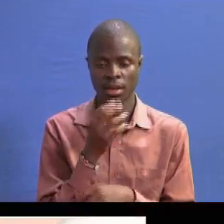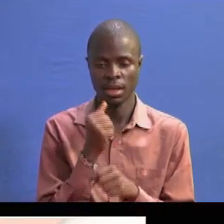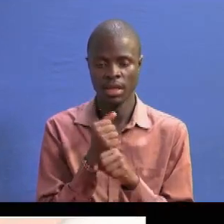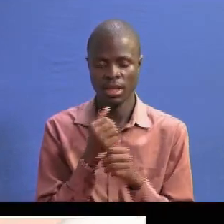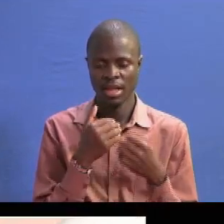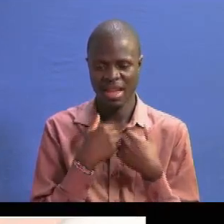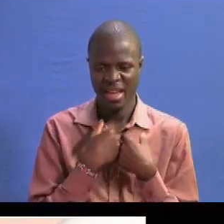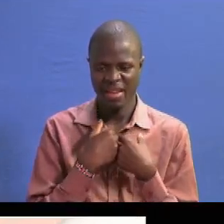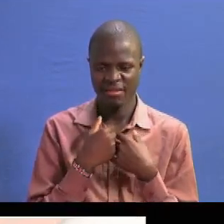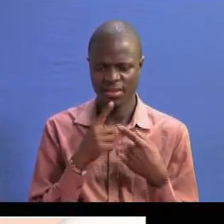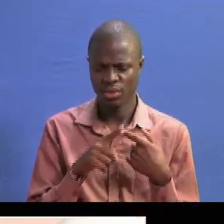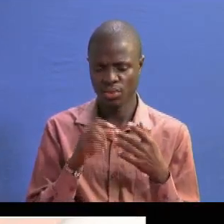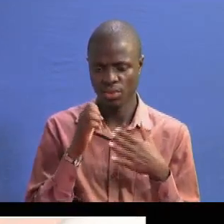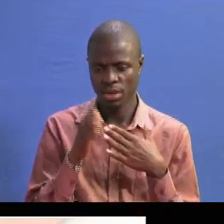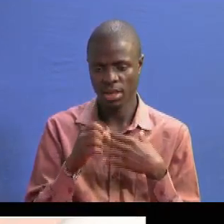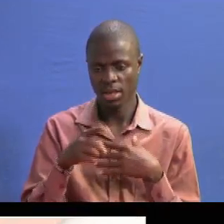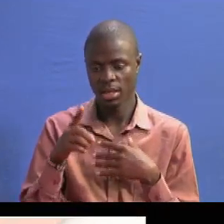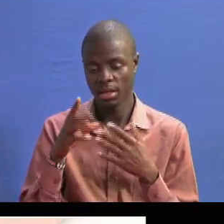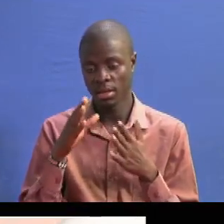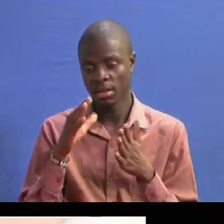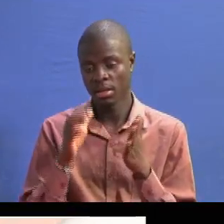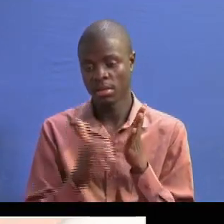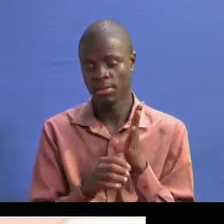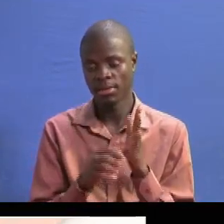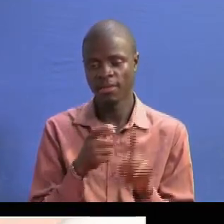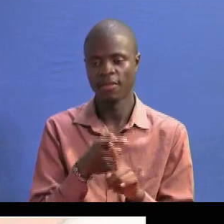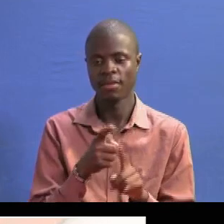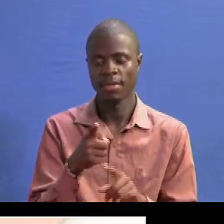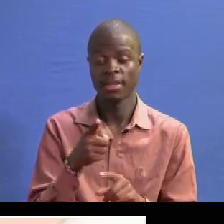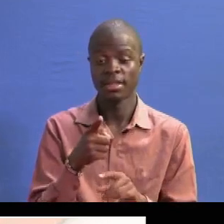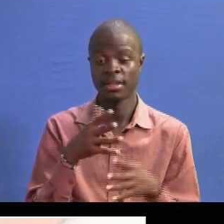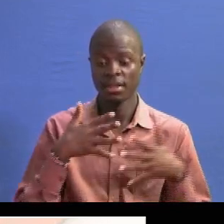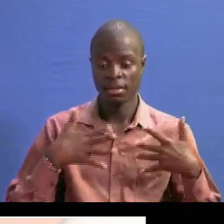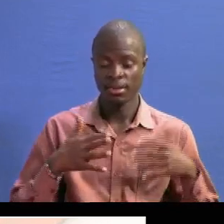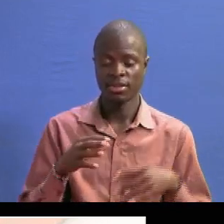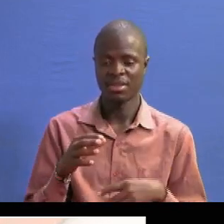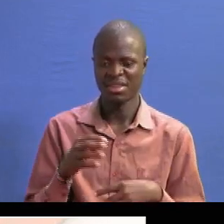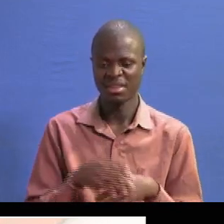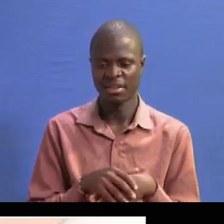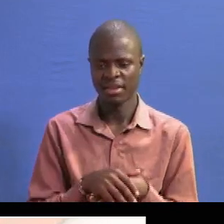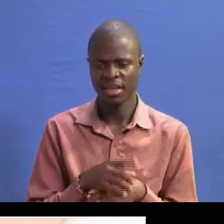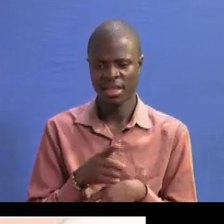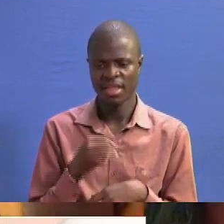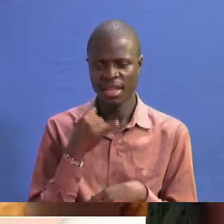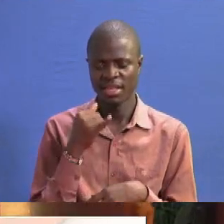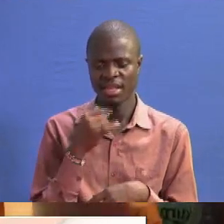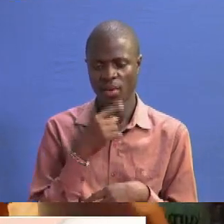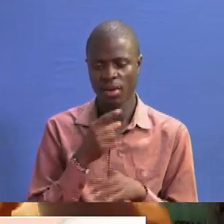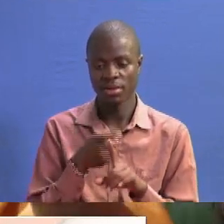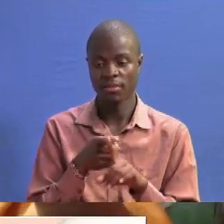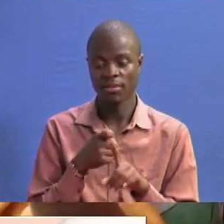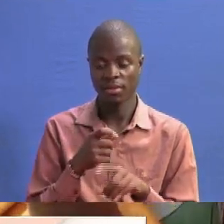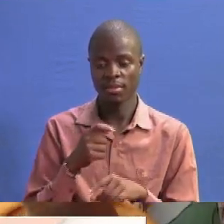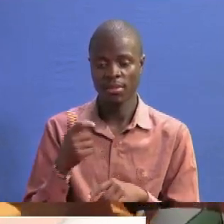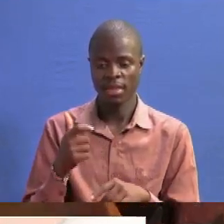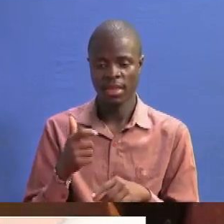person. Kulingana na Karemi, bidhaa tofauti tofauti huundwa kutokana na chupa hizi, ingawa inalingana na mahitaji ya mteja. Tuna